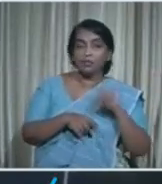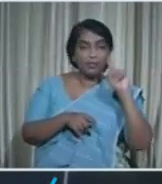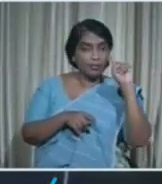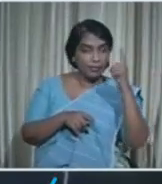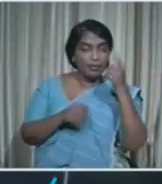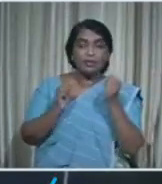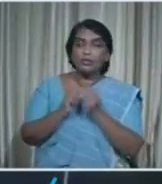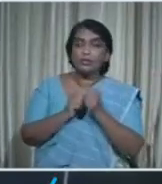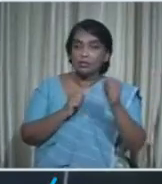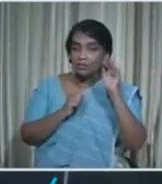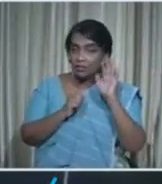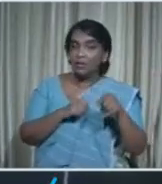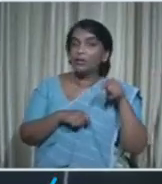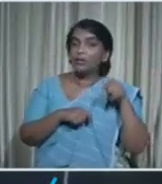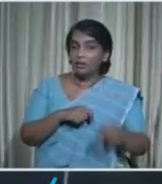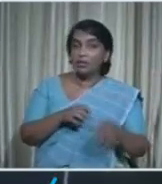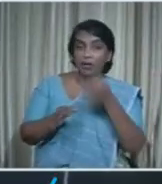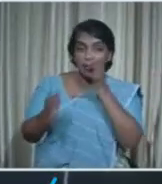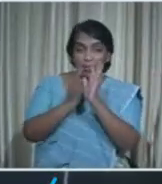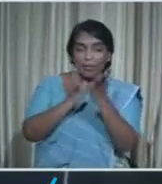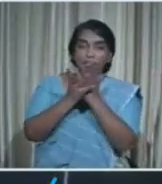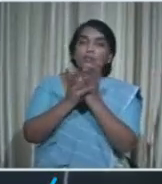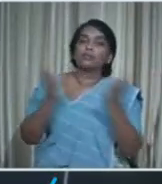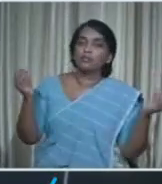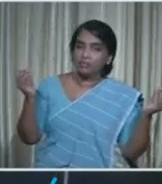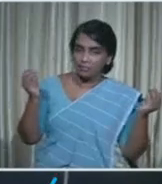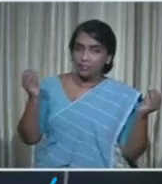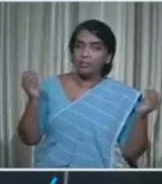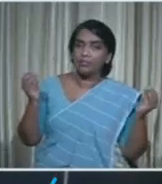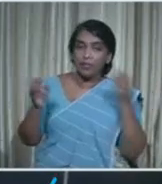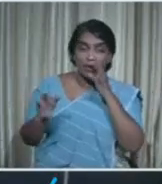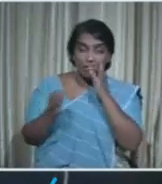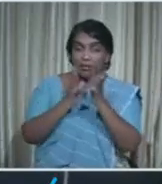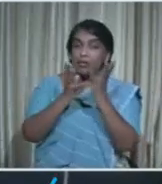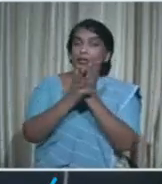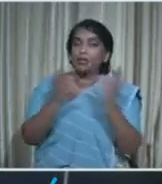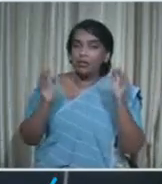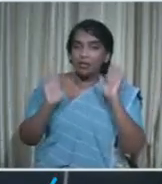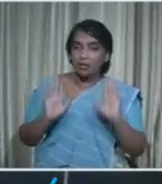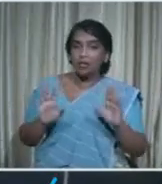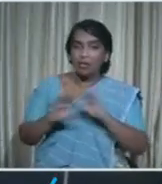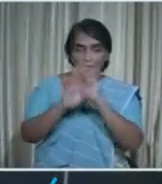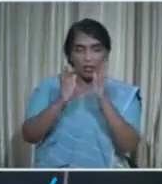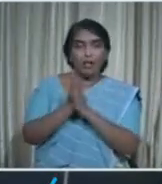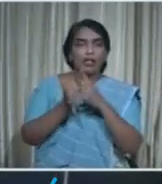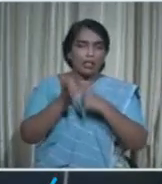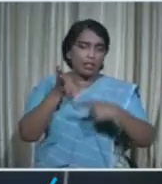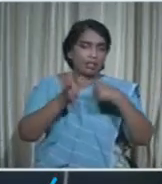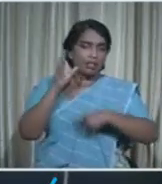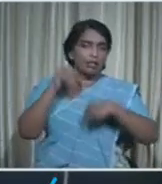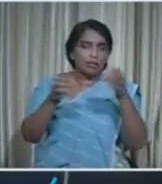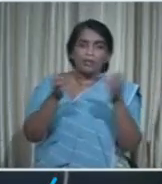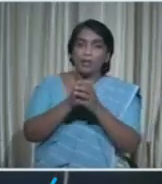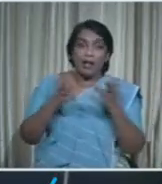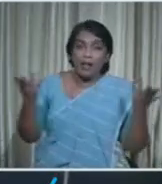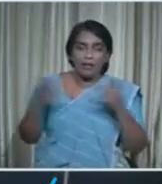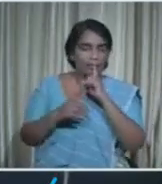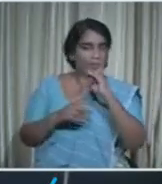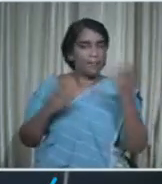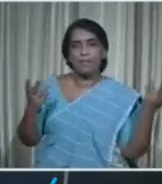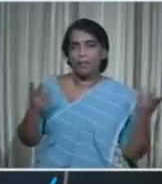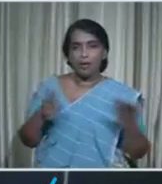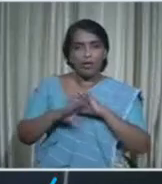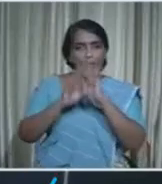යුතු කාර්යය තමයි මේ ගින්දර නිවන්න ඕනේ මේ ගින්දර නිවන්න ඕනේ මේ හැම එකක් පිටුම දේශපාලන පක්ෂයේ ඉන්නවා නෑ කියන්න බෑ මේ